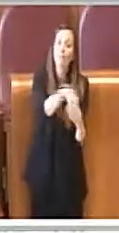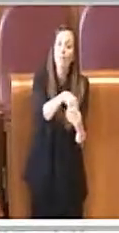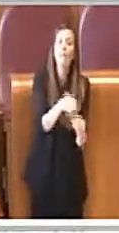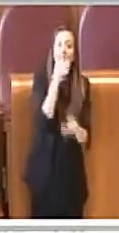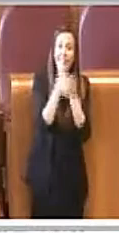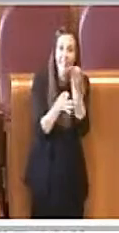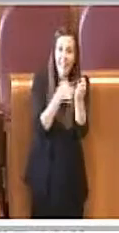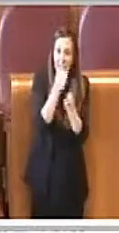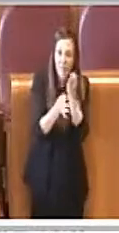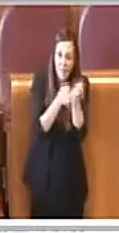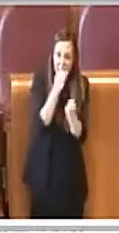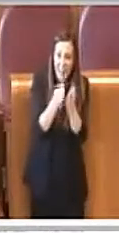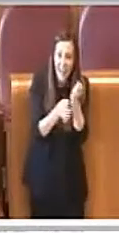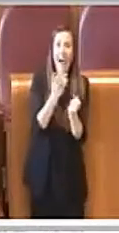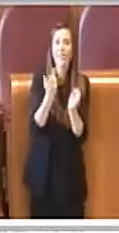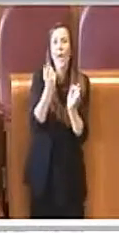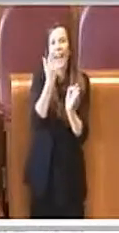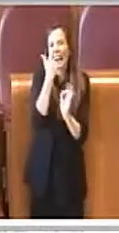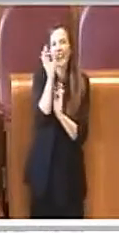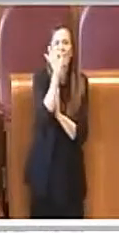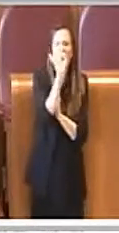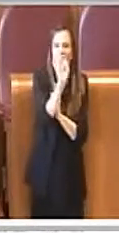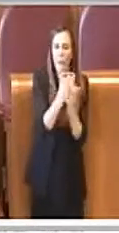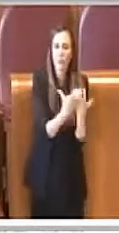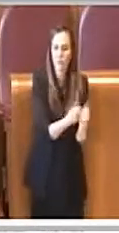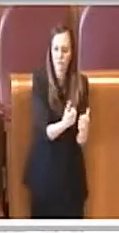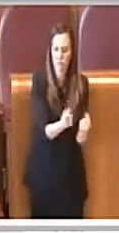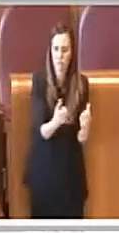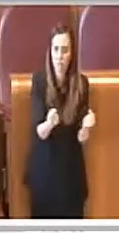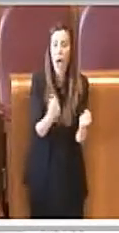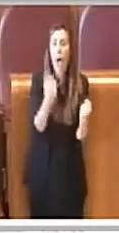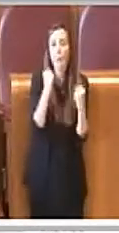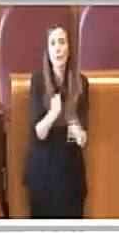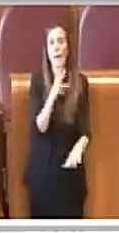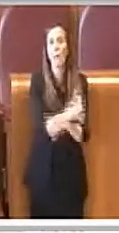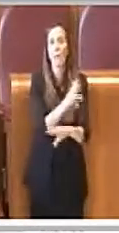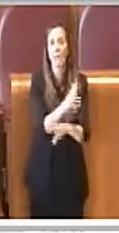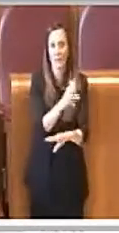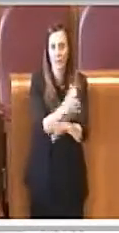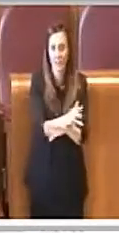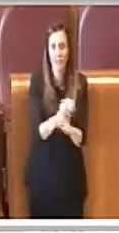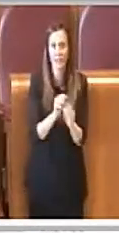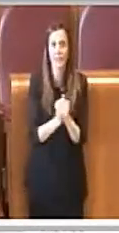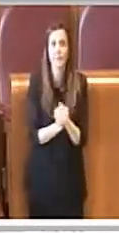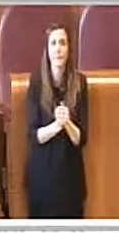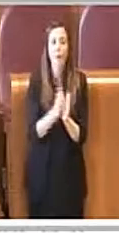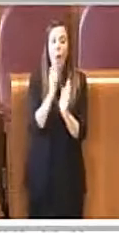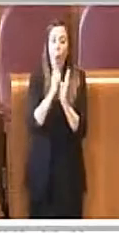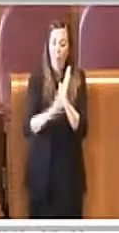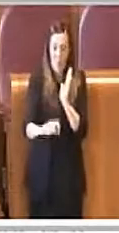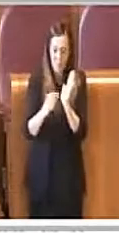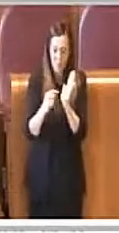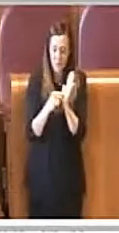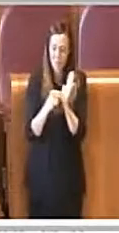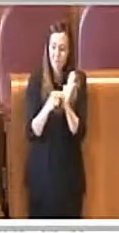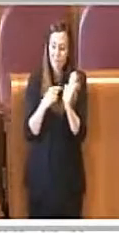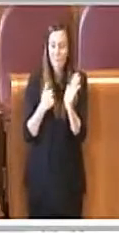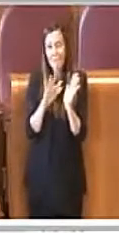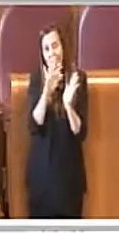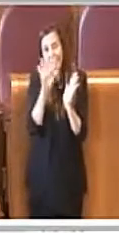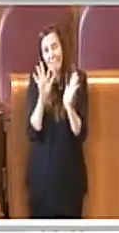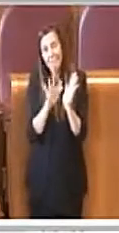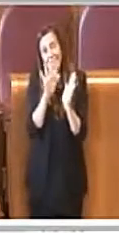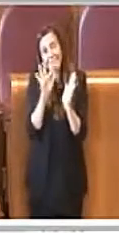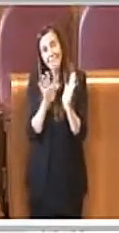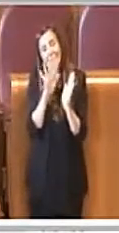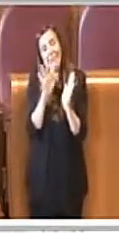abbiano dei riferimenti concreti in modo che concretamente si possa intervenire. Ora, la mozione mi sembra,